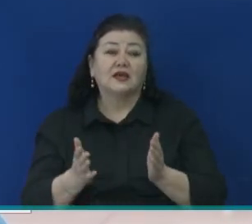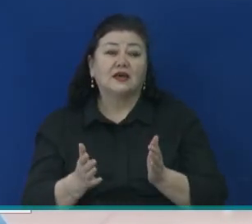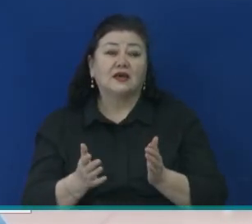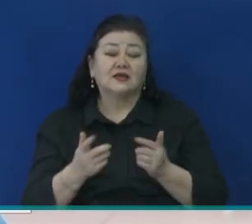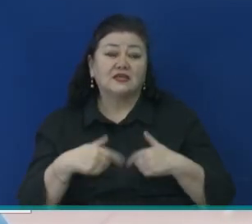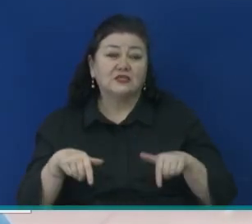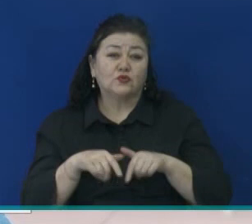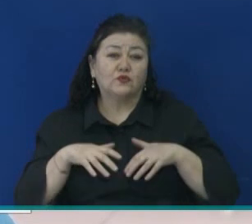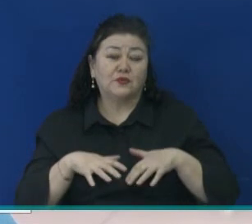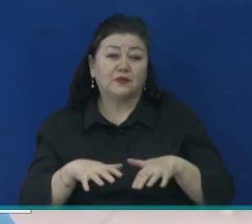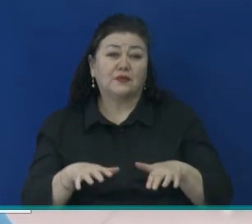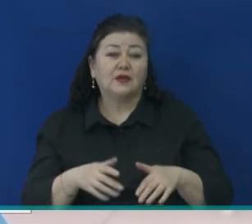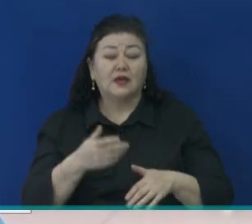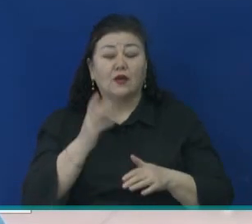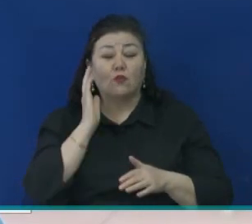өлкетанушы атты